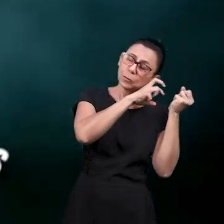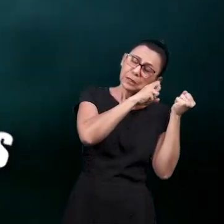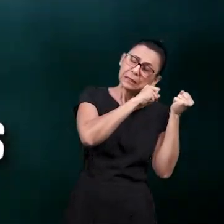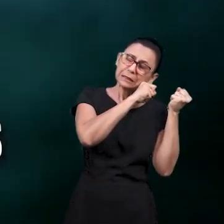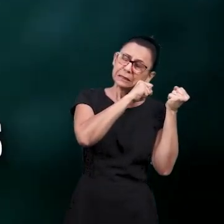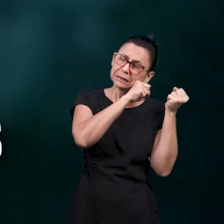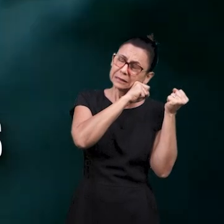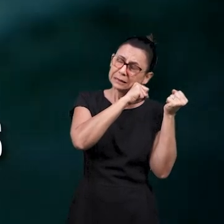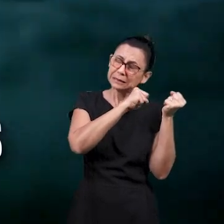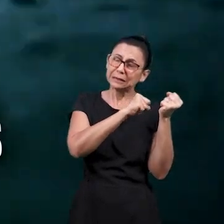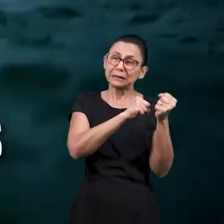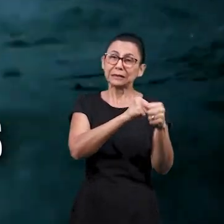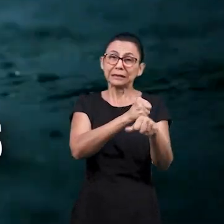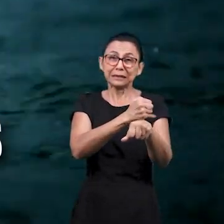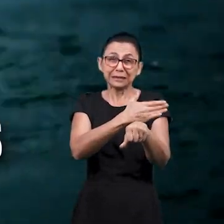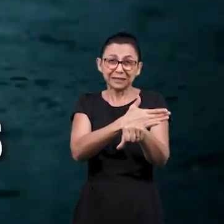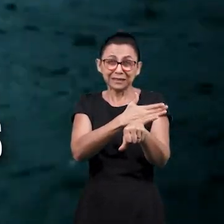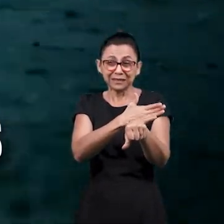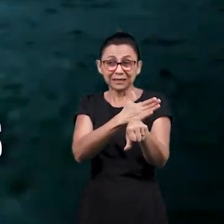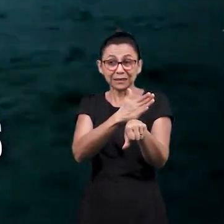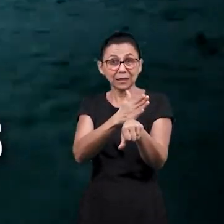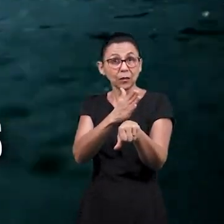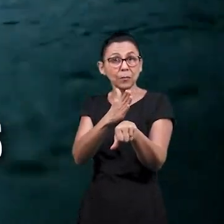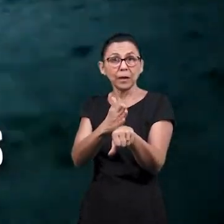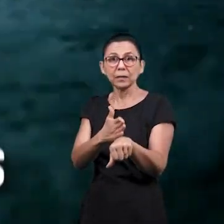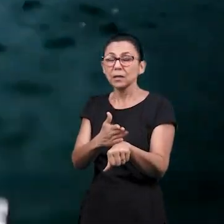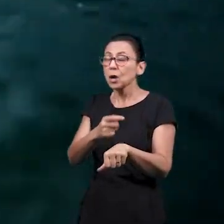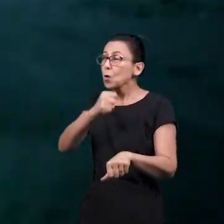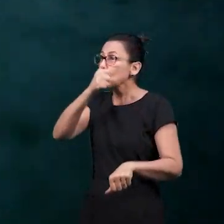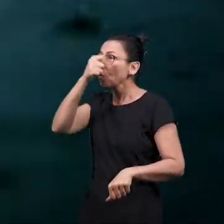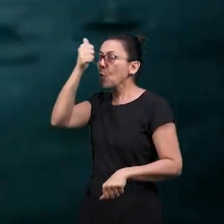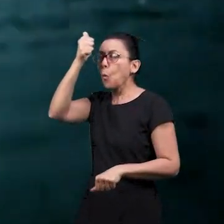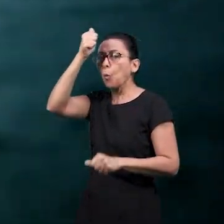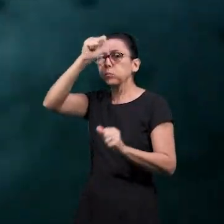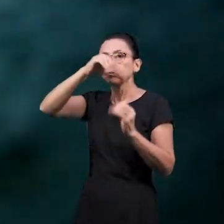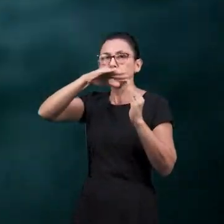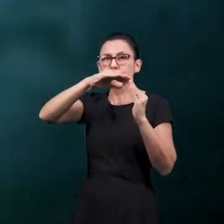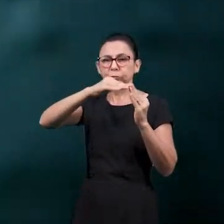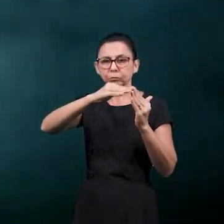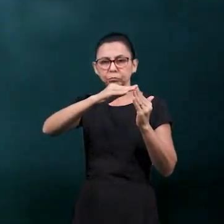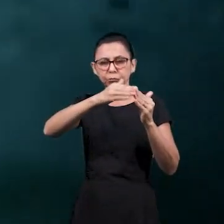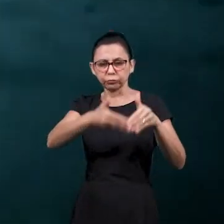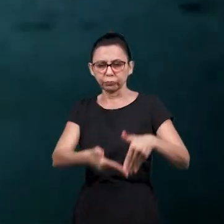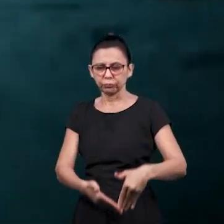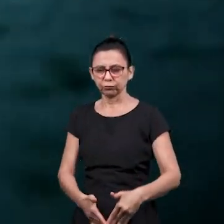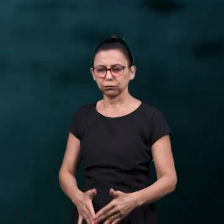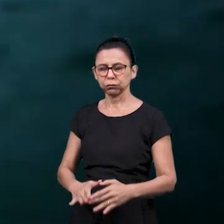Грозный вал наступает и может ладью поглотить тот час.